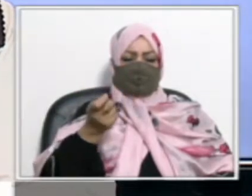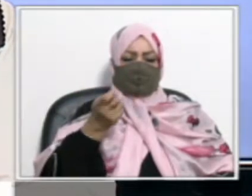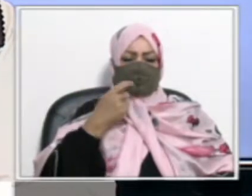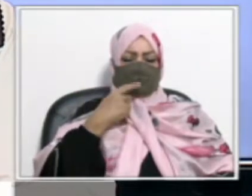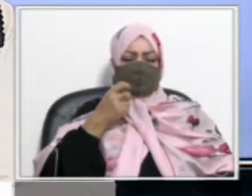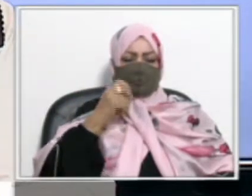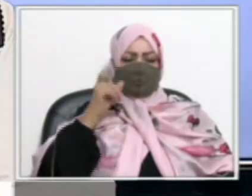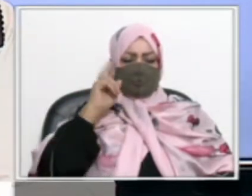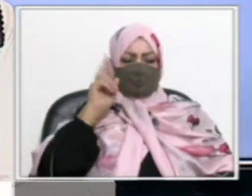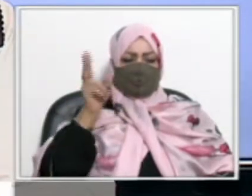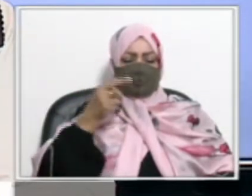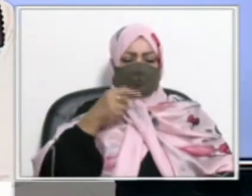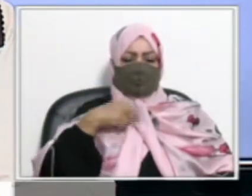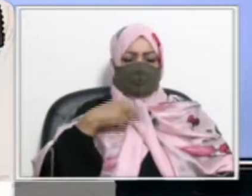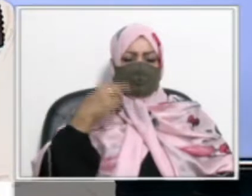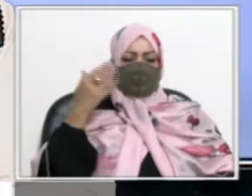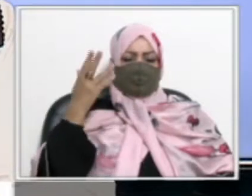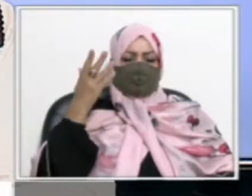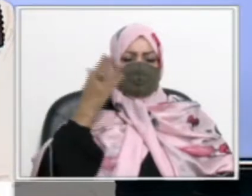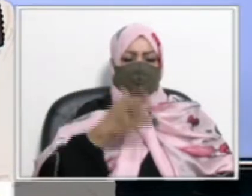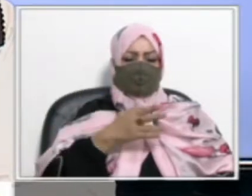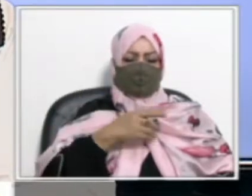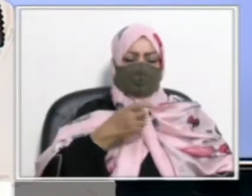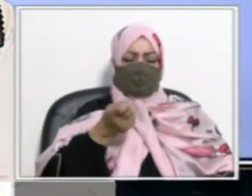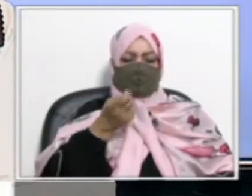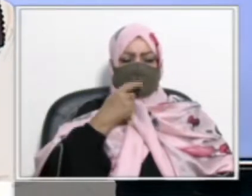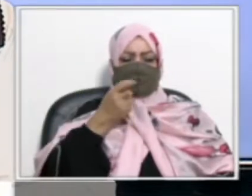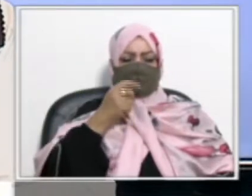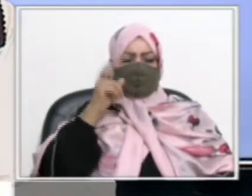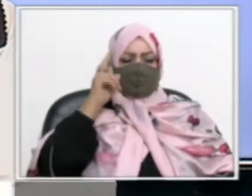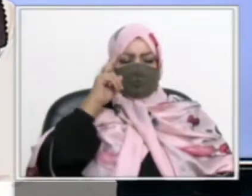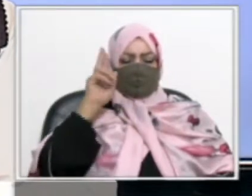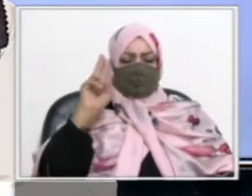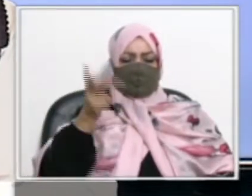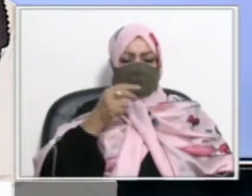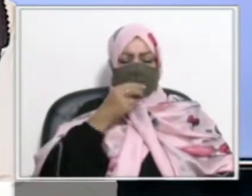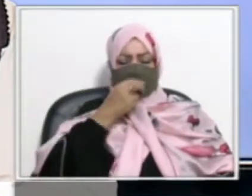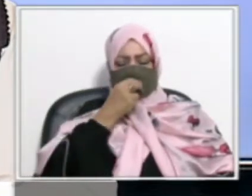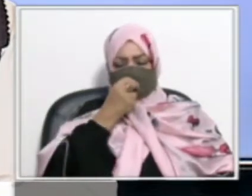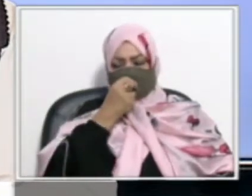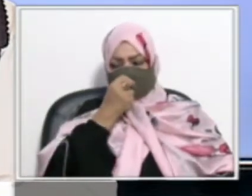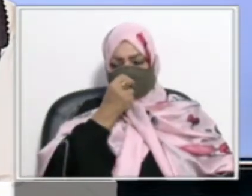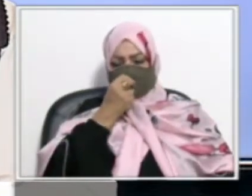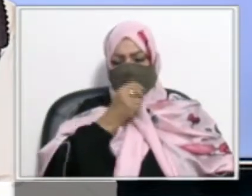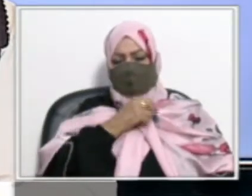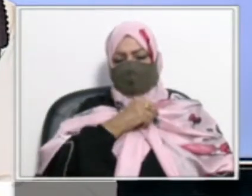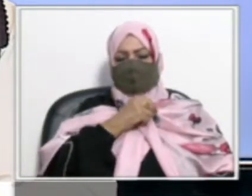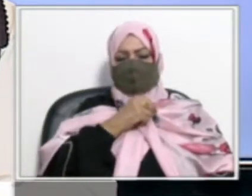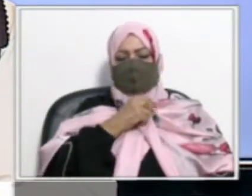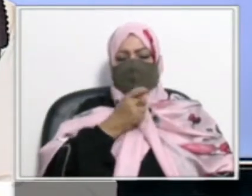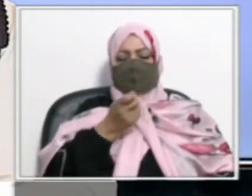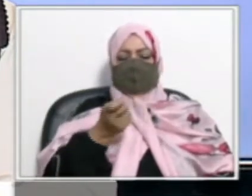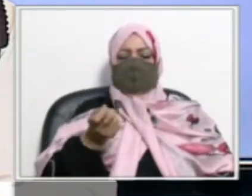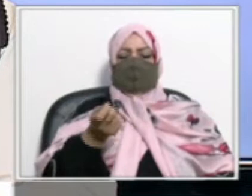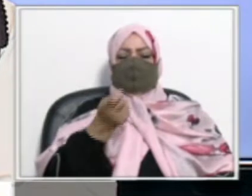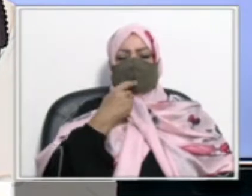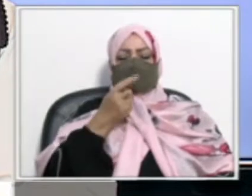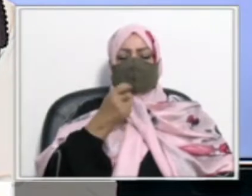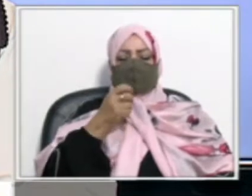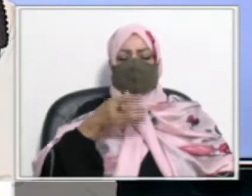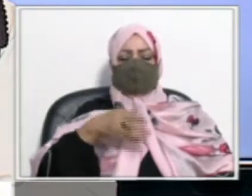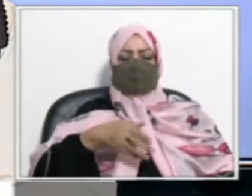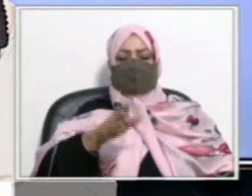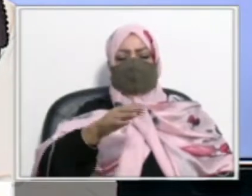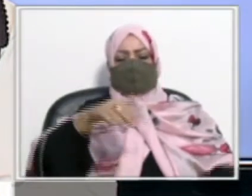يعطونا في الحبوب باش نخشوا في الجبهة الأمامية. إيه. إيه. وتو خلاص معاش درنا